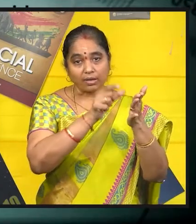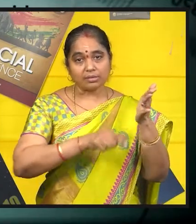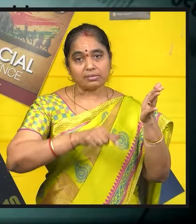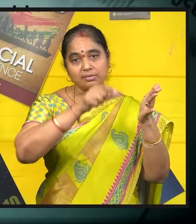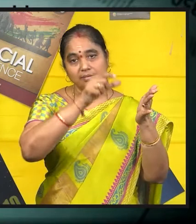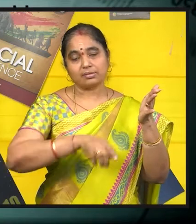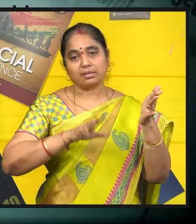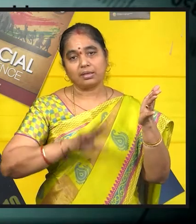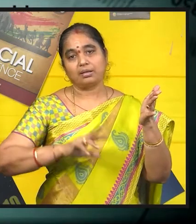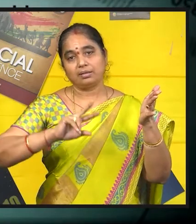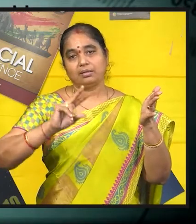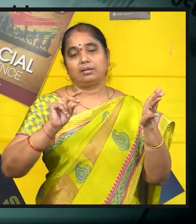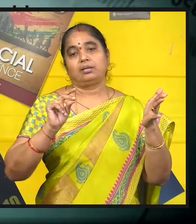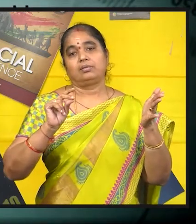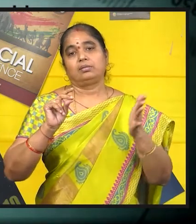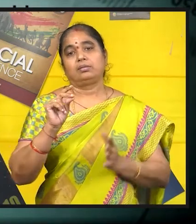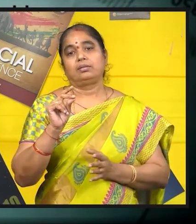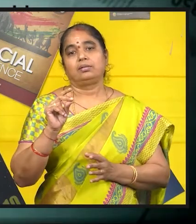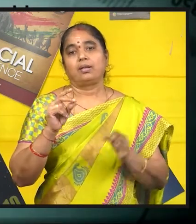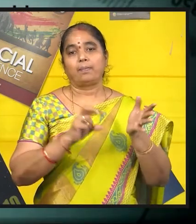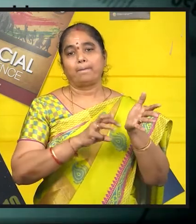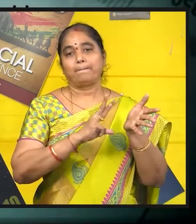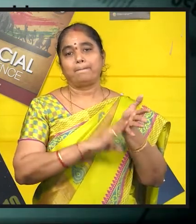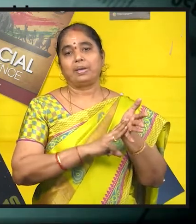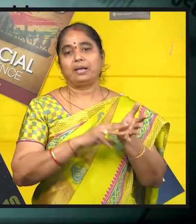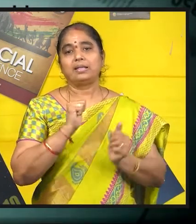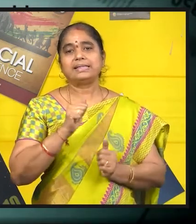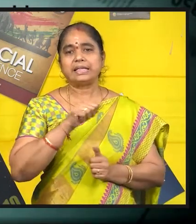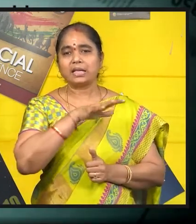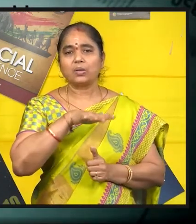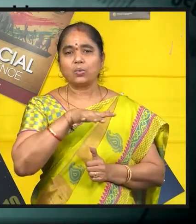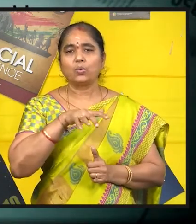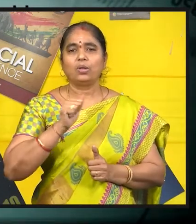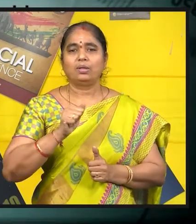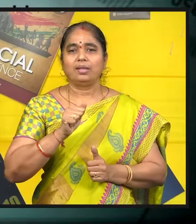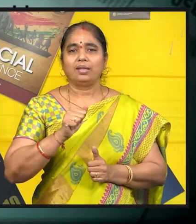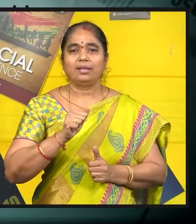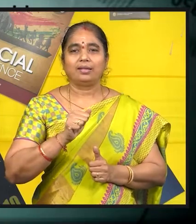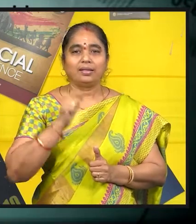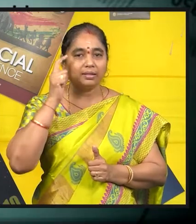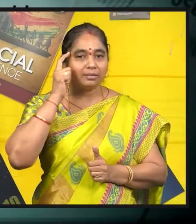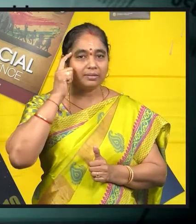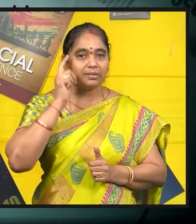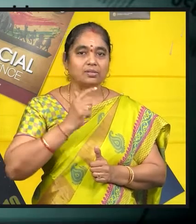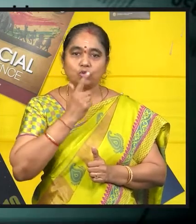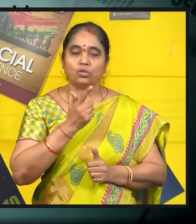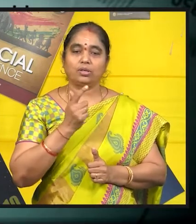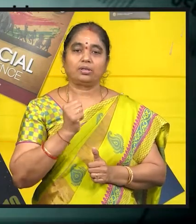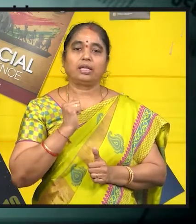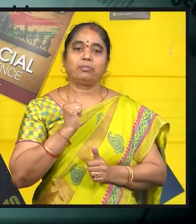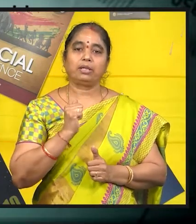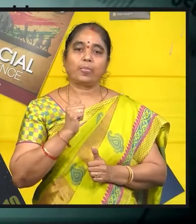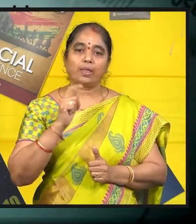அடுக்கப்படுகிறது. இது இதனுடைய முதல். ரெண்டாவது, தனிமங்கள் எங்கு வைக்கப்படுகிறது என்பதனை மிக தெளிவாக